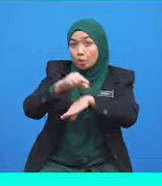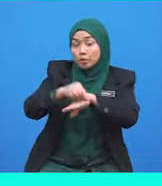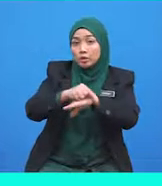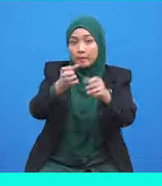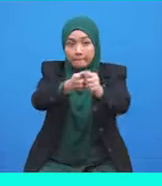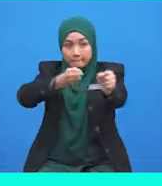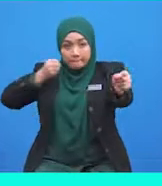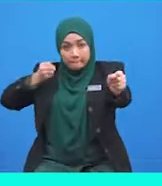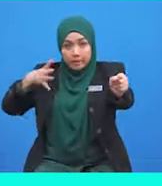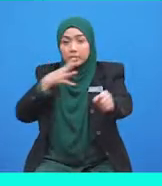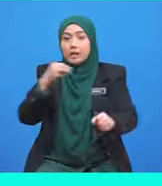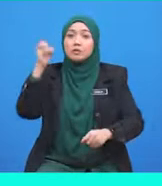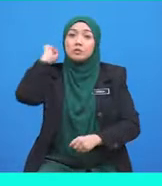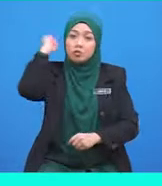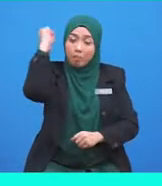panah dan tombak.